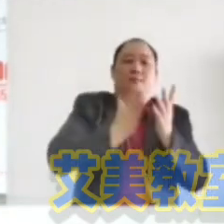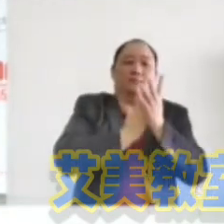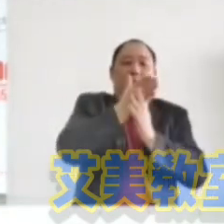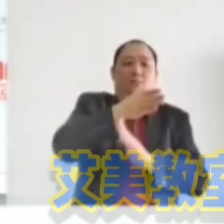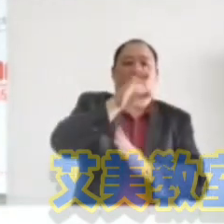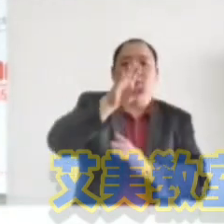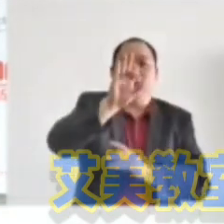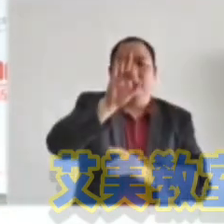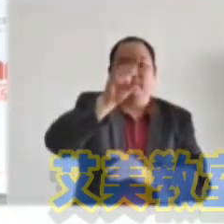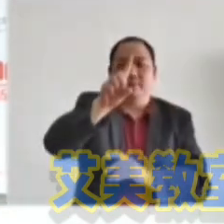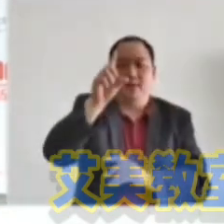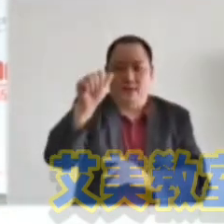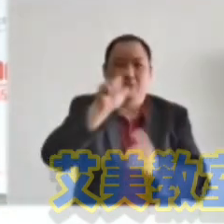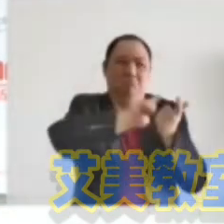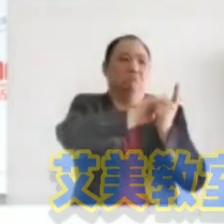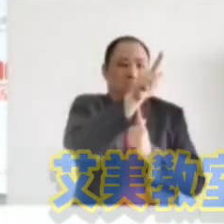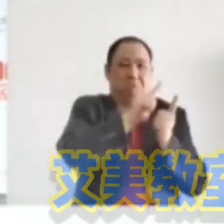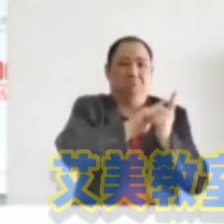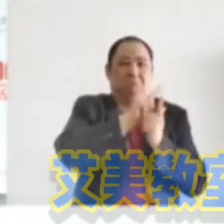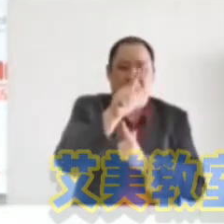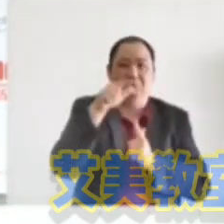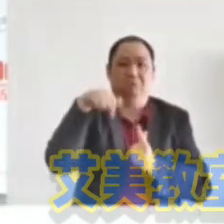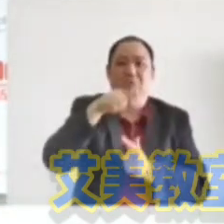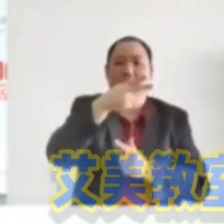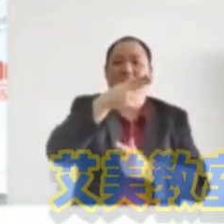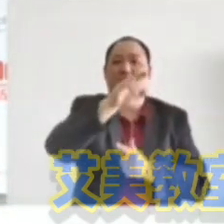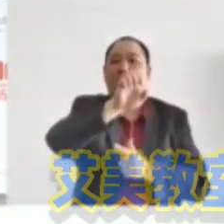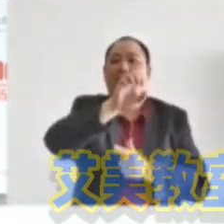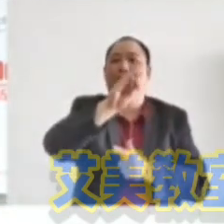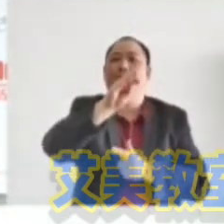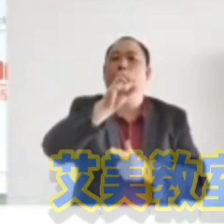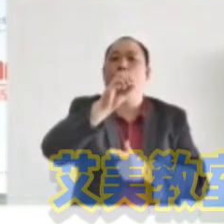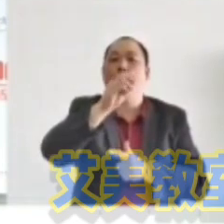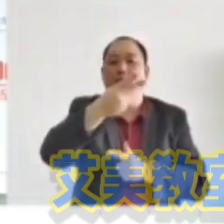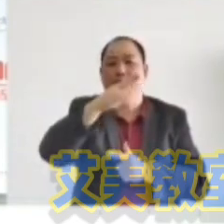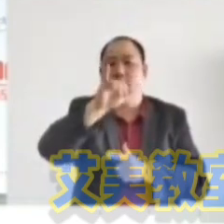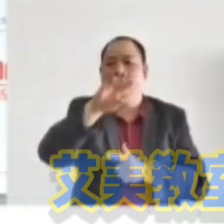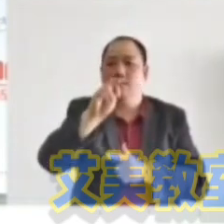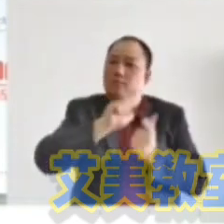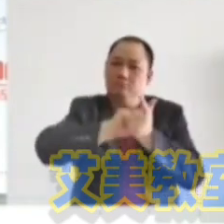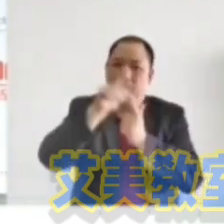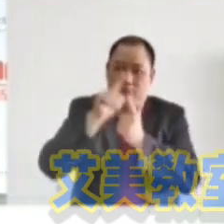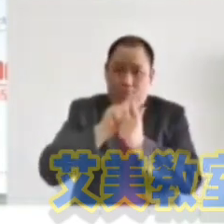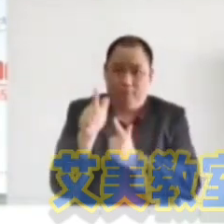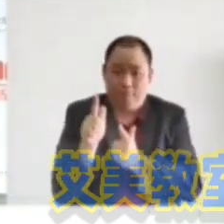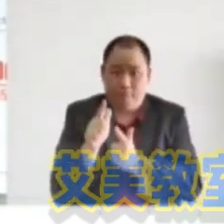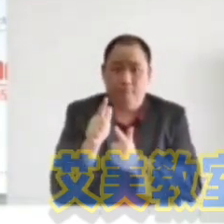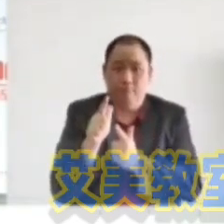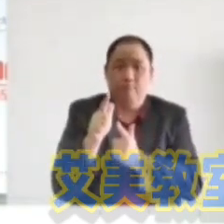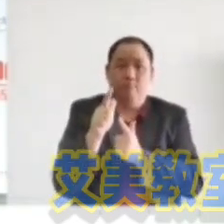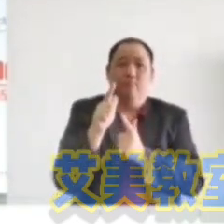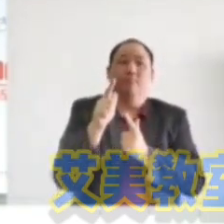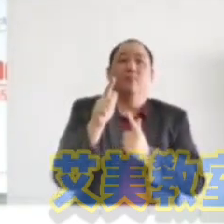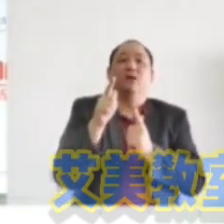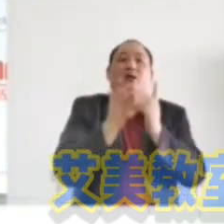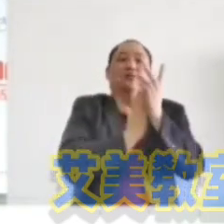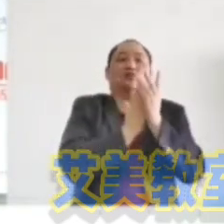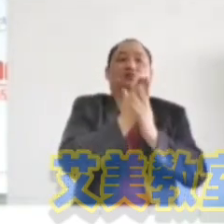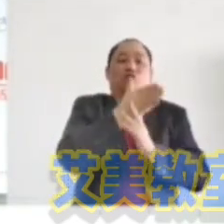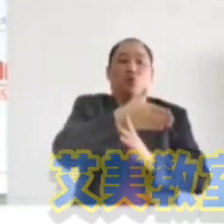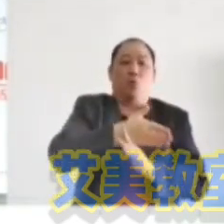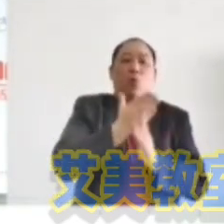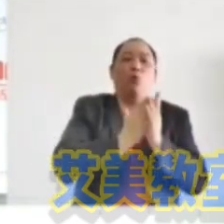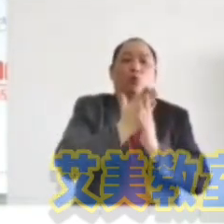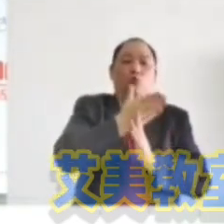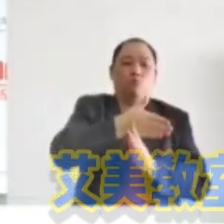胞因子，我们的 cytokine。那 cytokine 呢，它是负责在我们的体内哦，是负责所有的细胞的运作，包